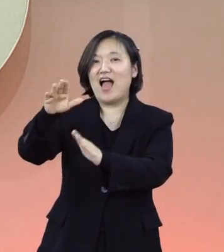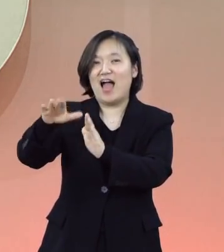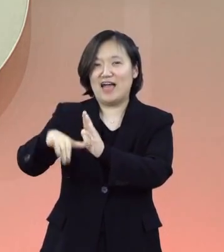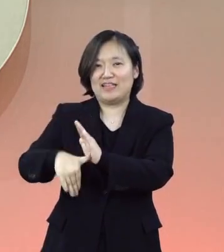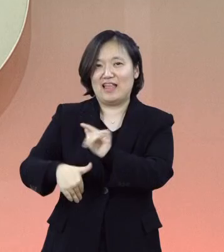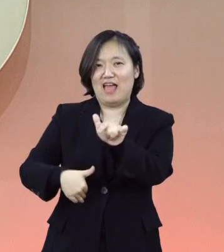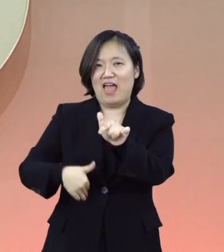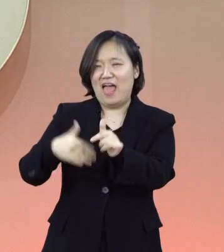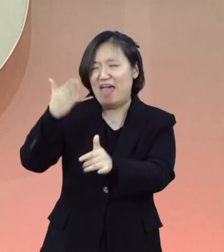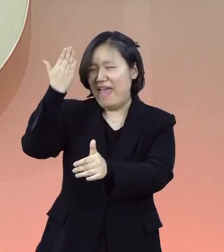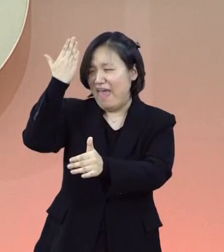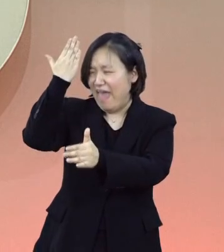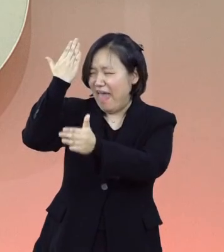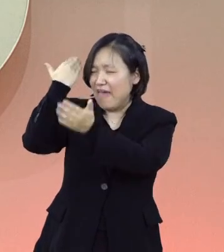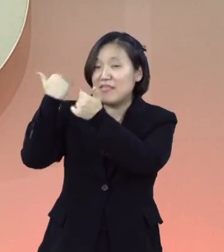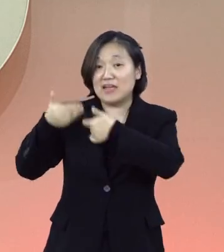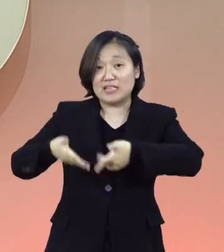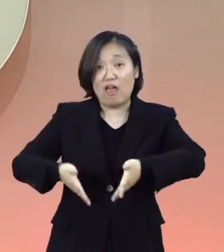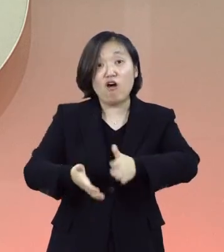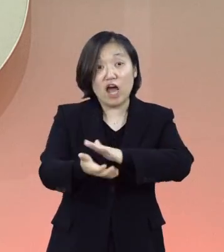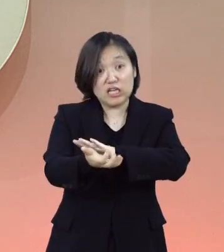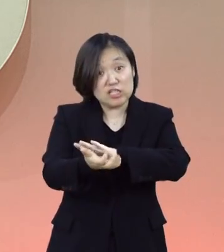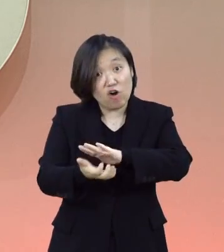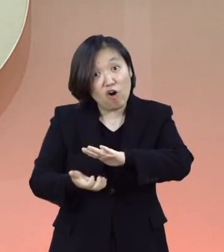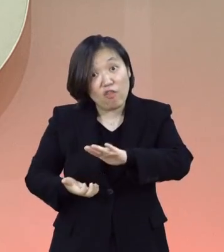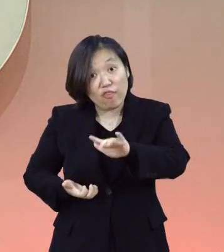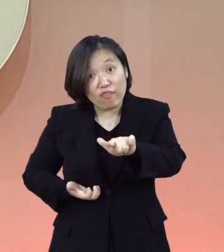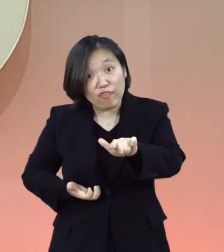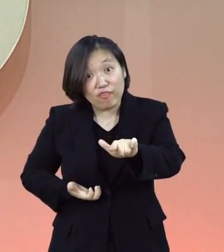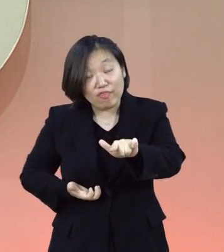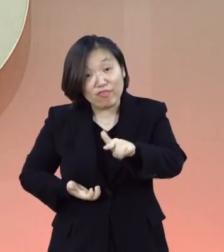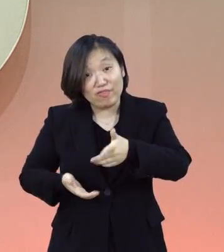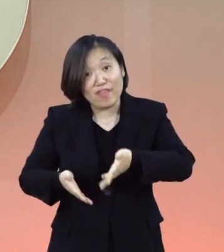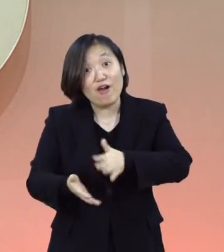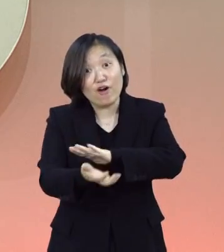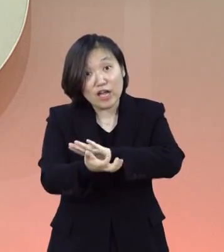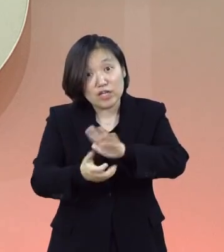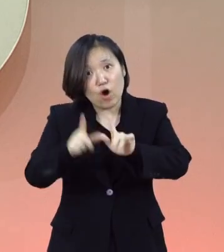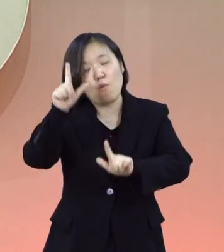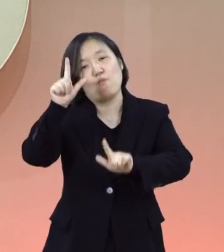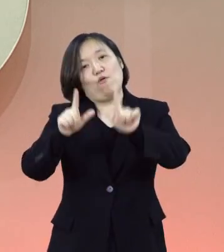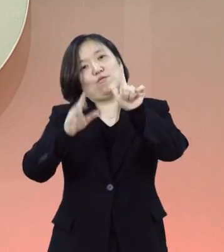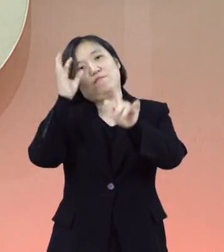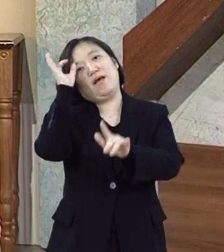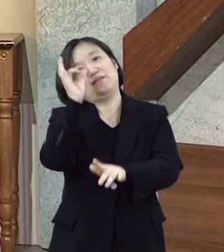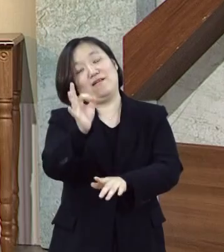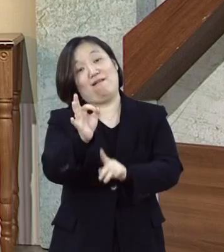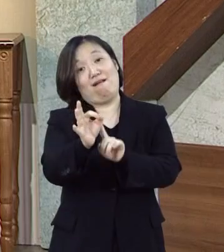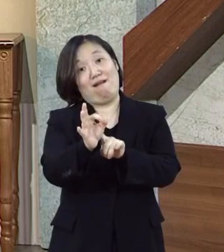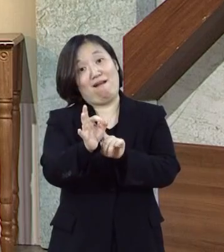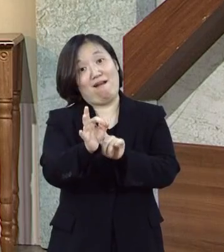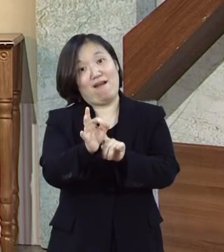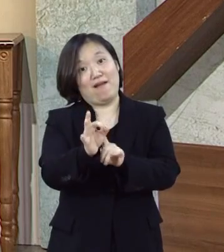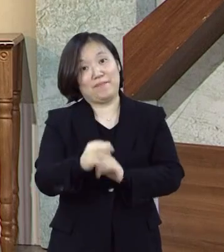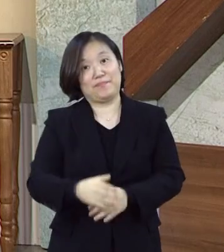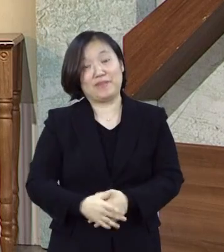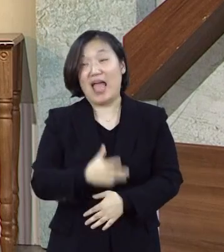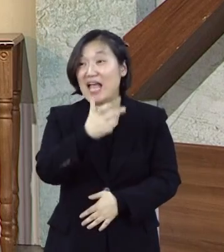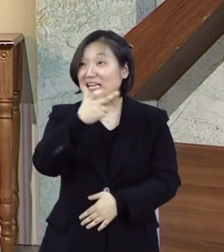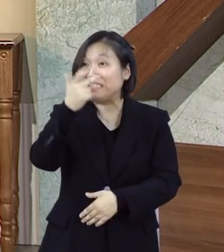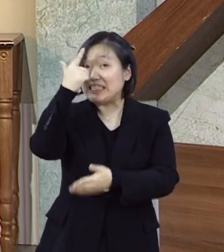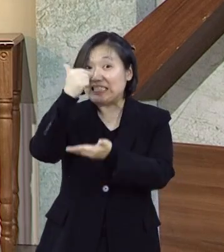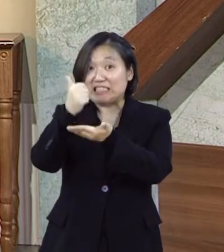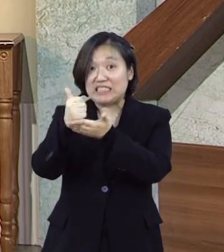머나먼 과거 전생을 보게 되었다고 합니다. 머나먼 과거 전생을 보게 되었는데 이 큰